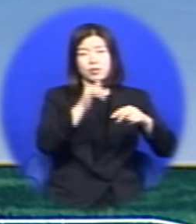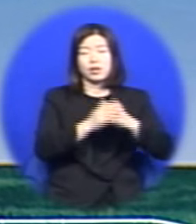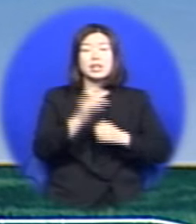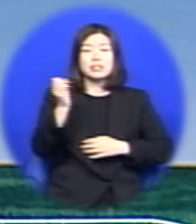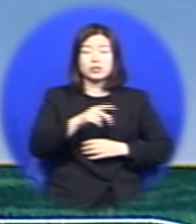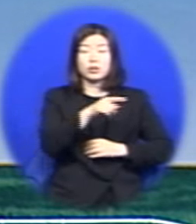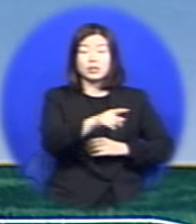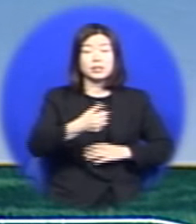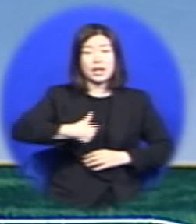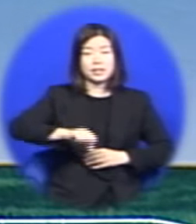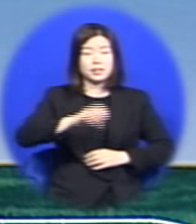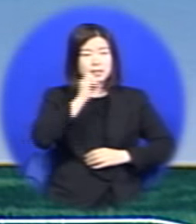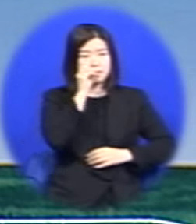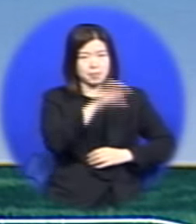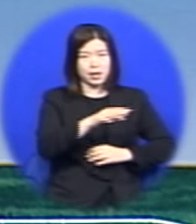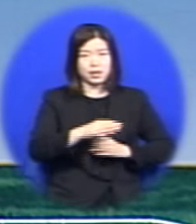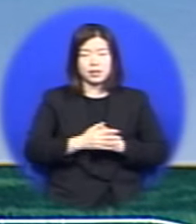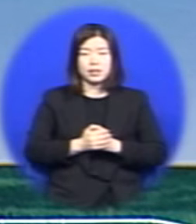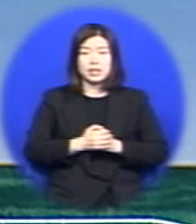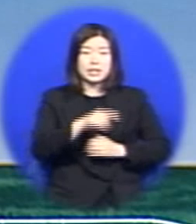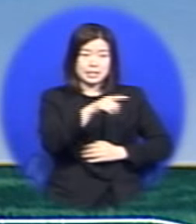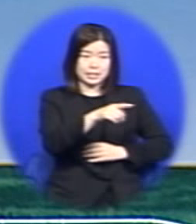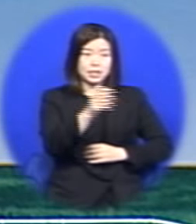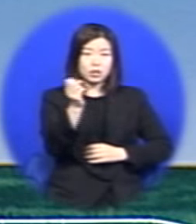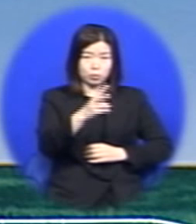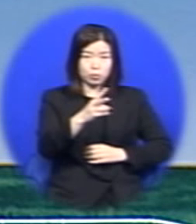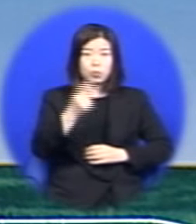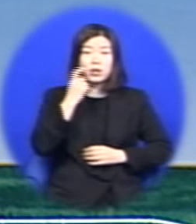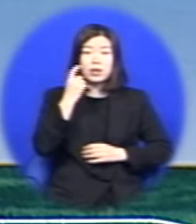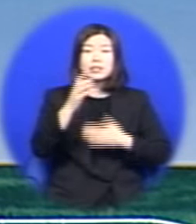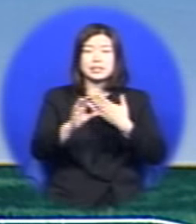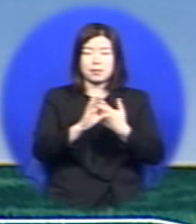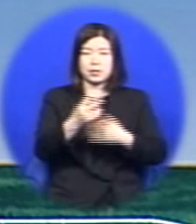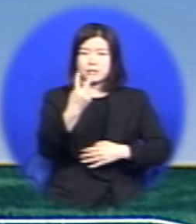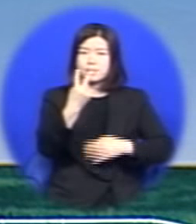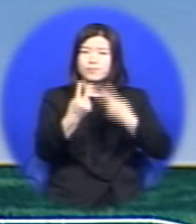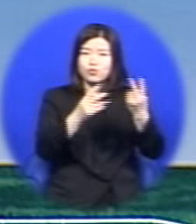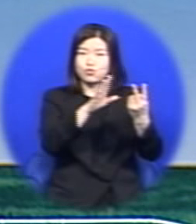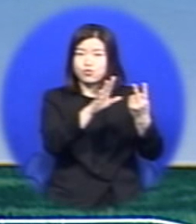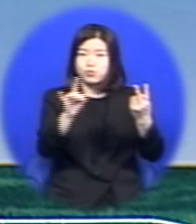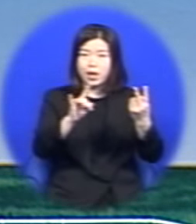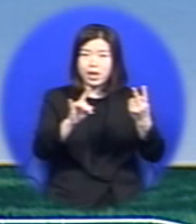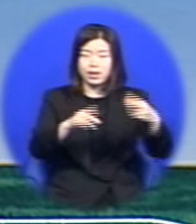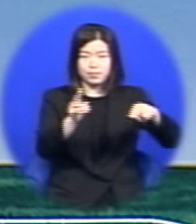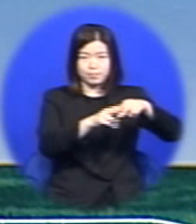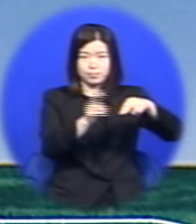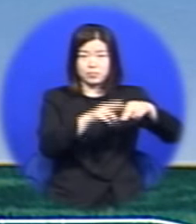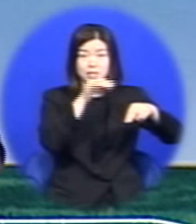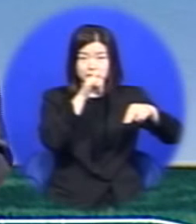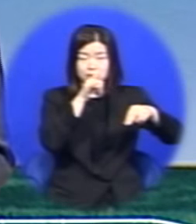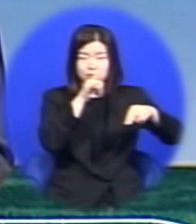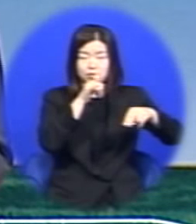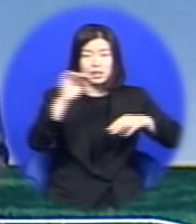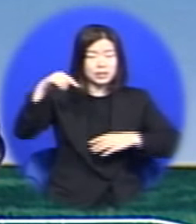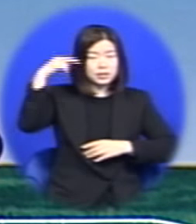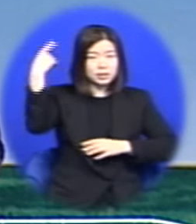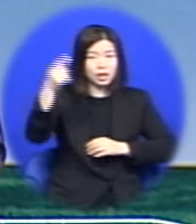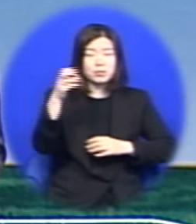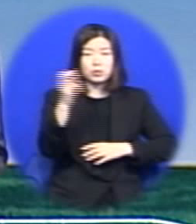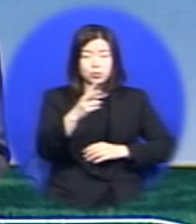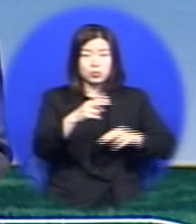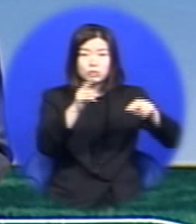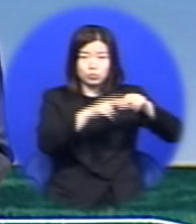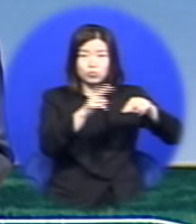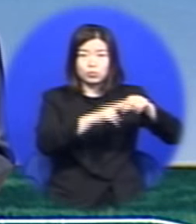그리고 그 아들에게 말했습니다. 너가 또 거짓말하면 두 배로 때릴 거야. 그 다음에 또 거짓말해서 두